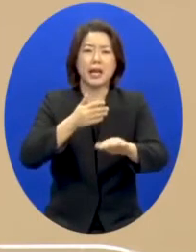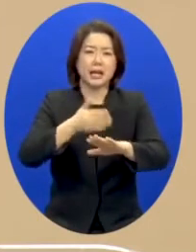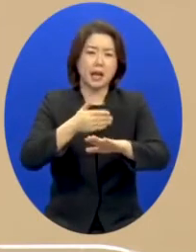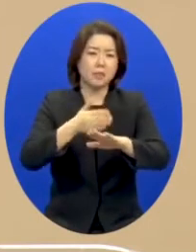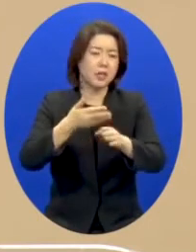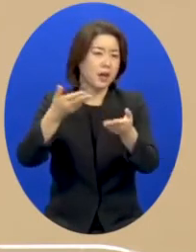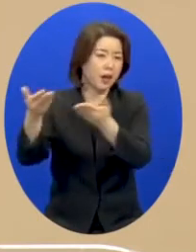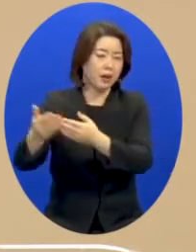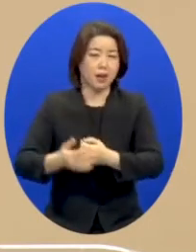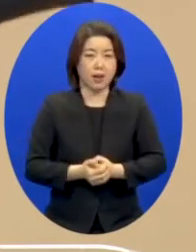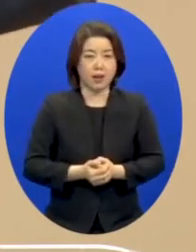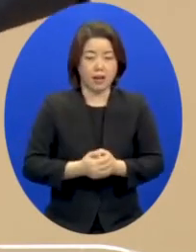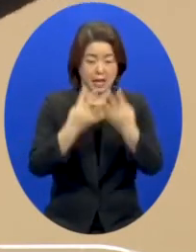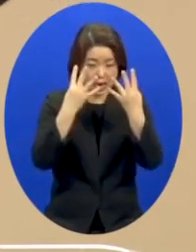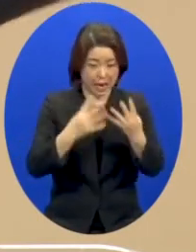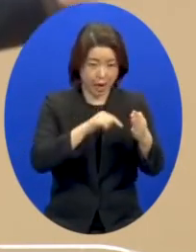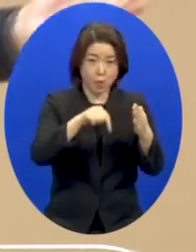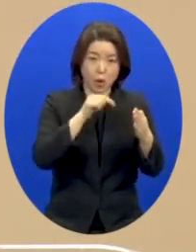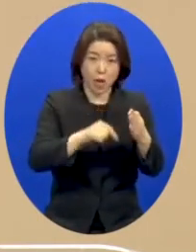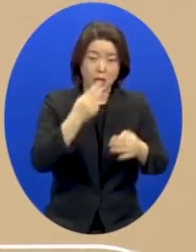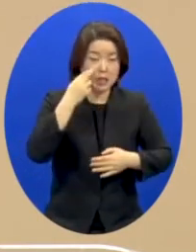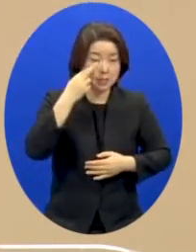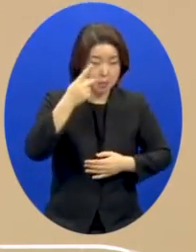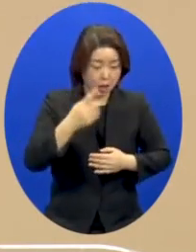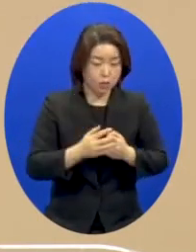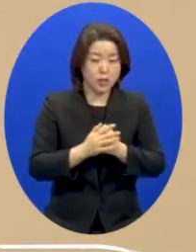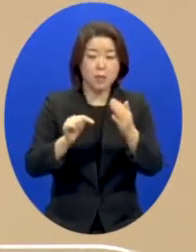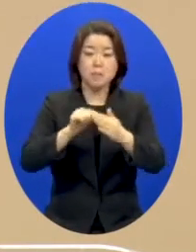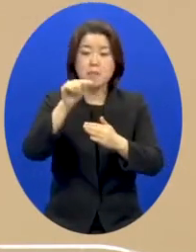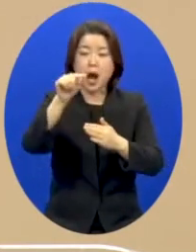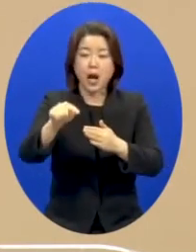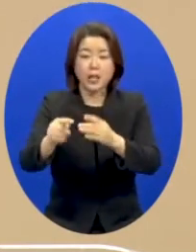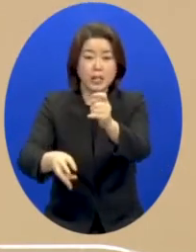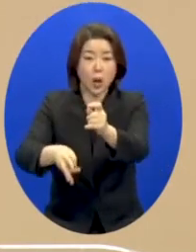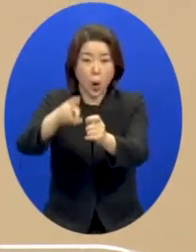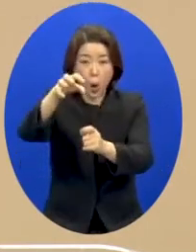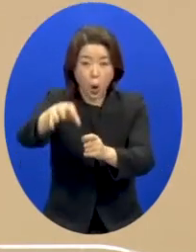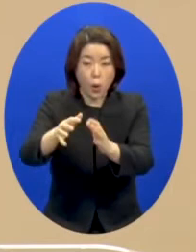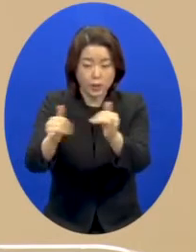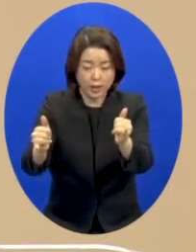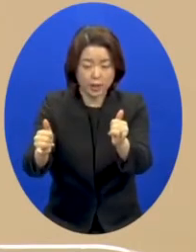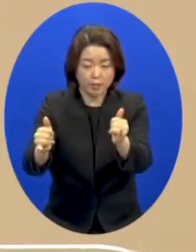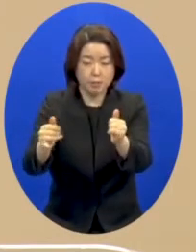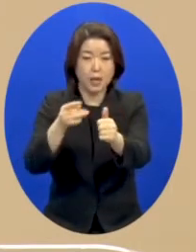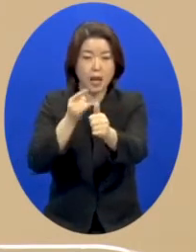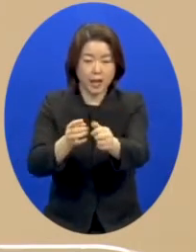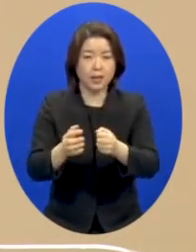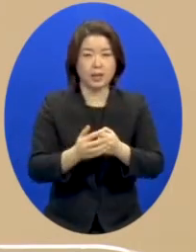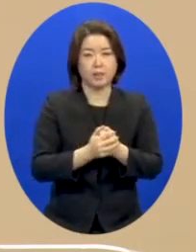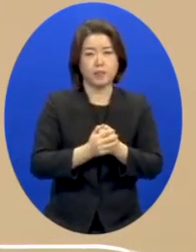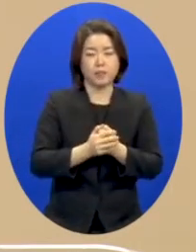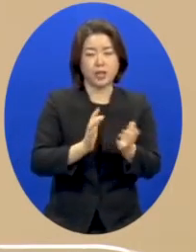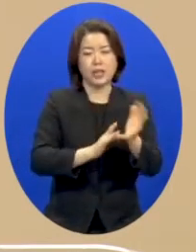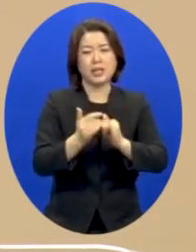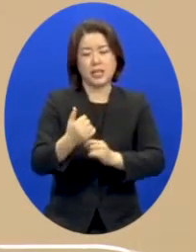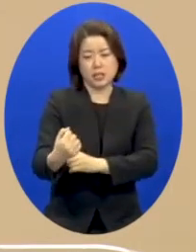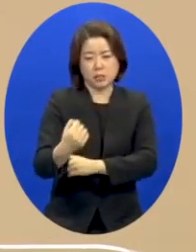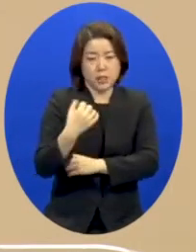바울이 감옥 바깥에 있는 골로새 교인들에게 예수님을 힘입어 하나님께